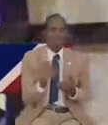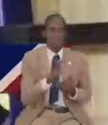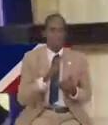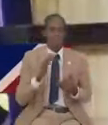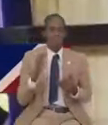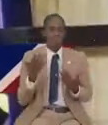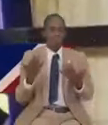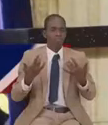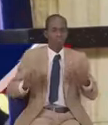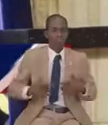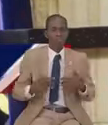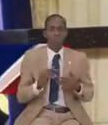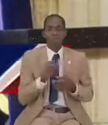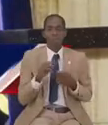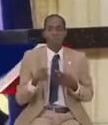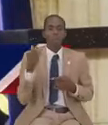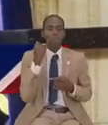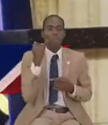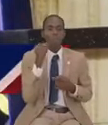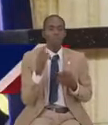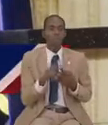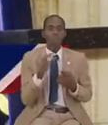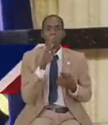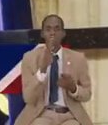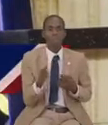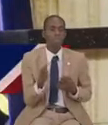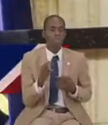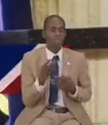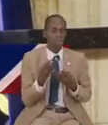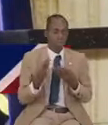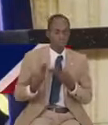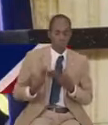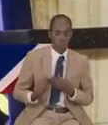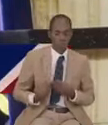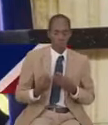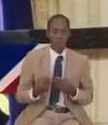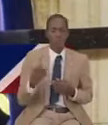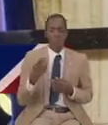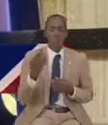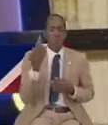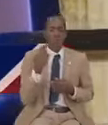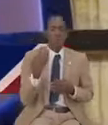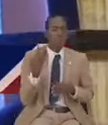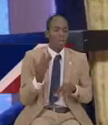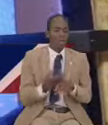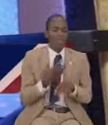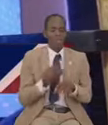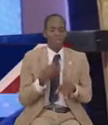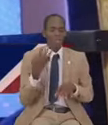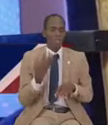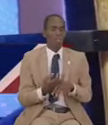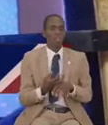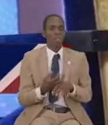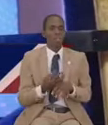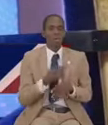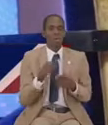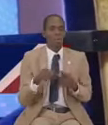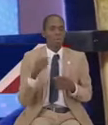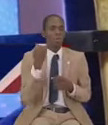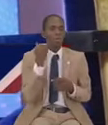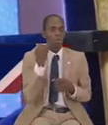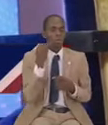lorsqu'il devait être doux ils sont très adoucis lorsqu'il devait être d'un secours à